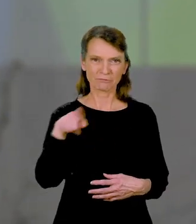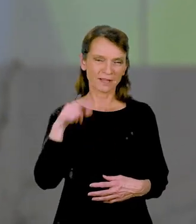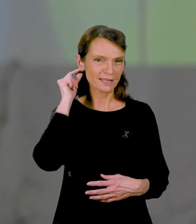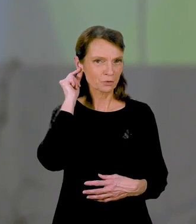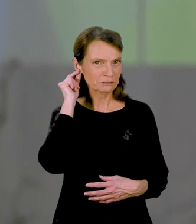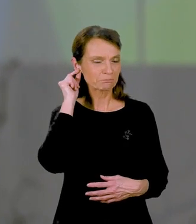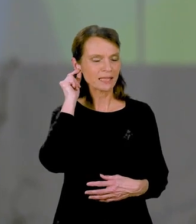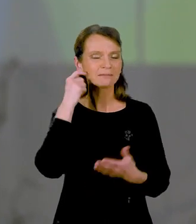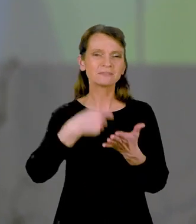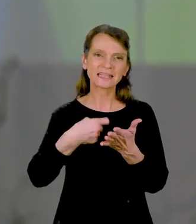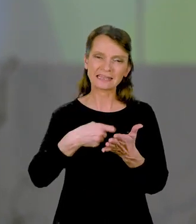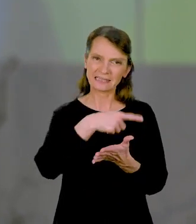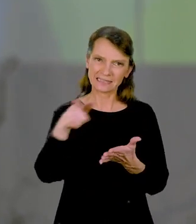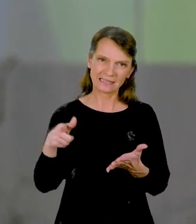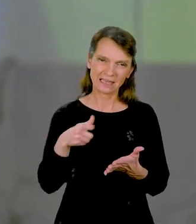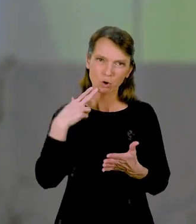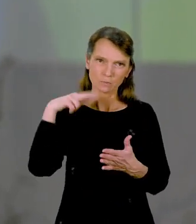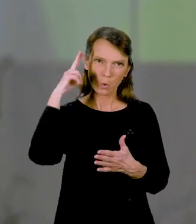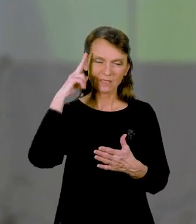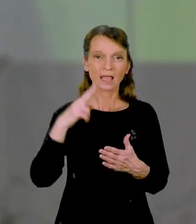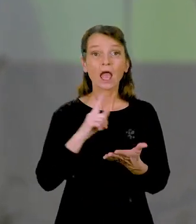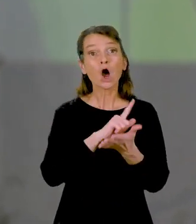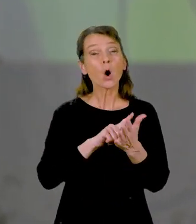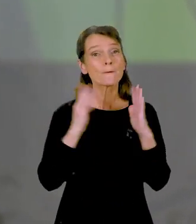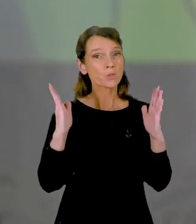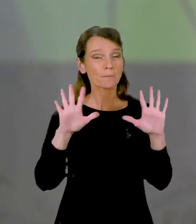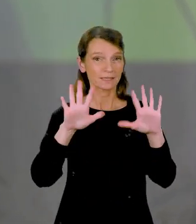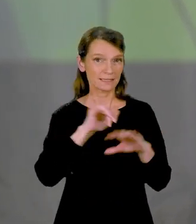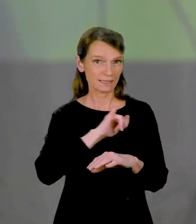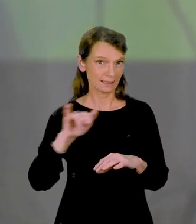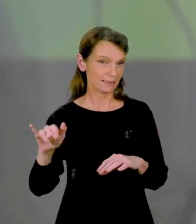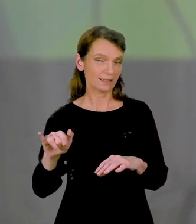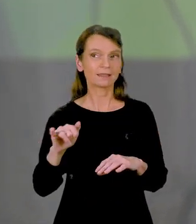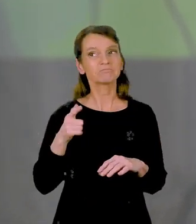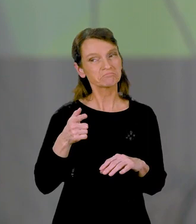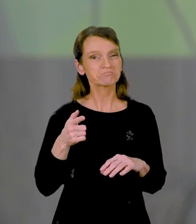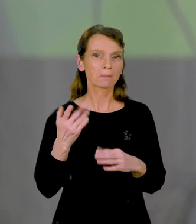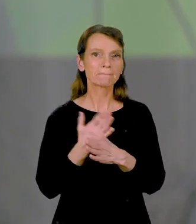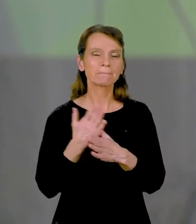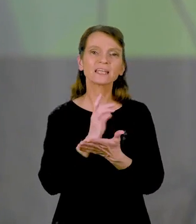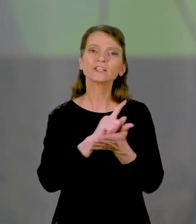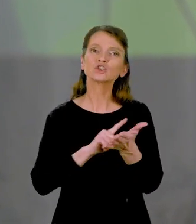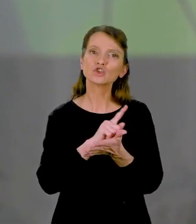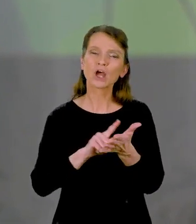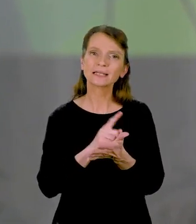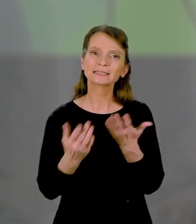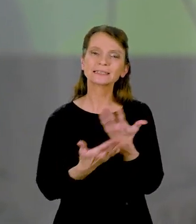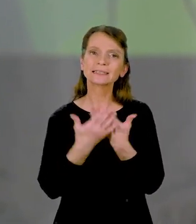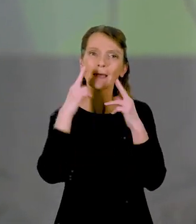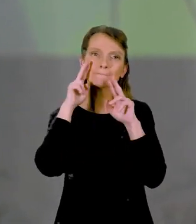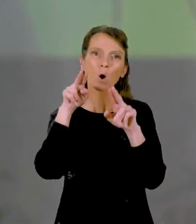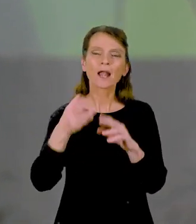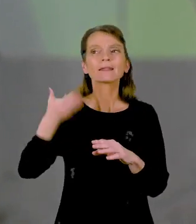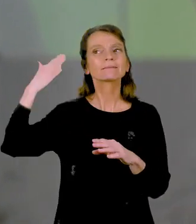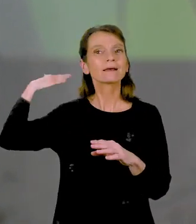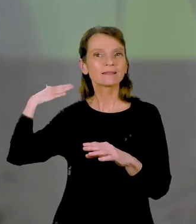Spoštovane gospe, cenjeni gospodje, obdobje 10 let je nemara primeren čas za pogled